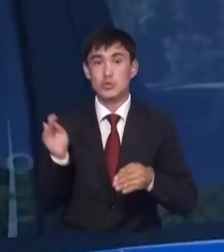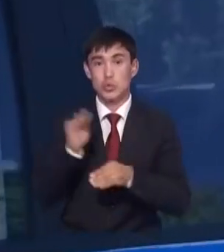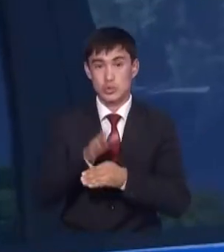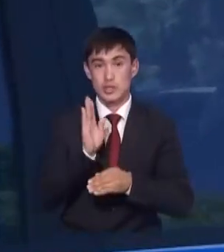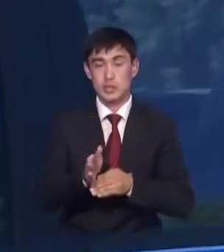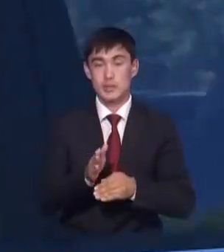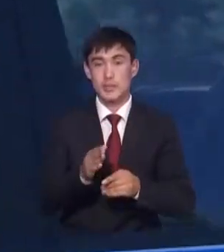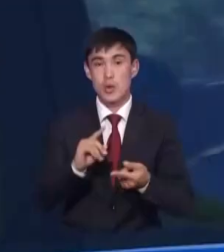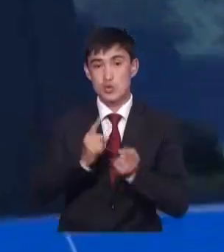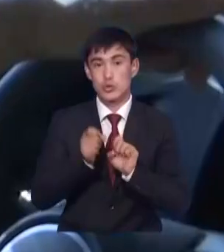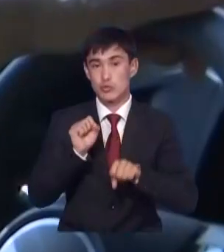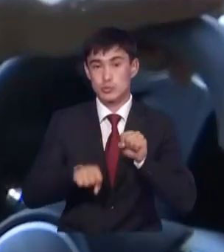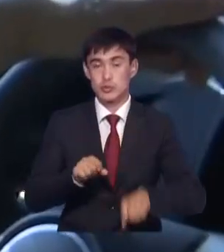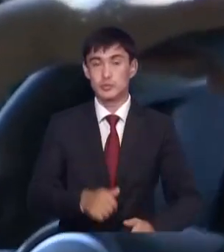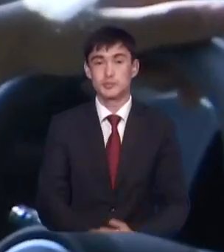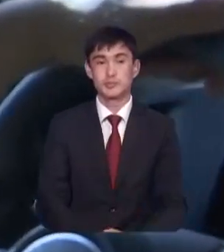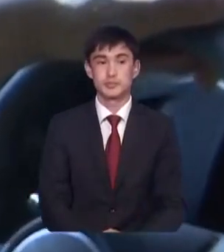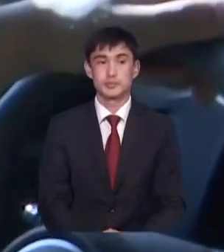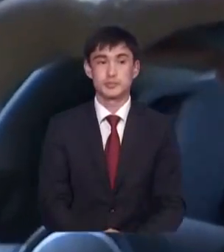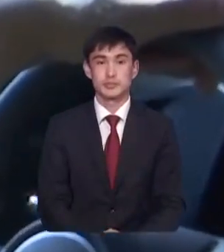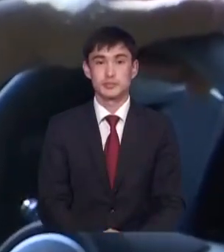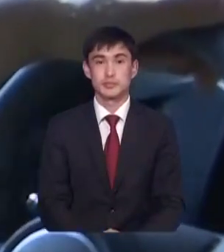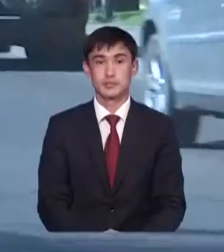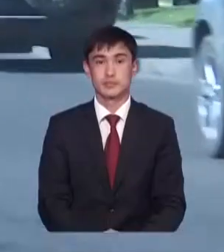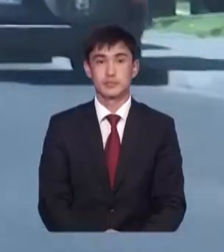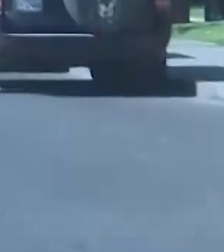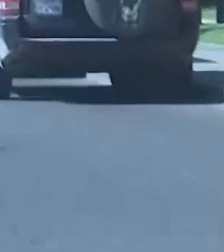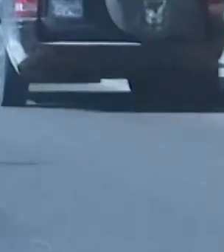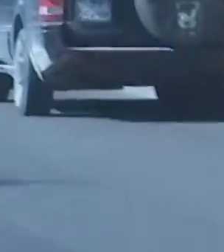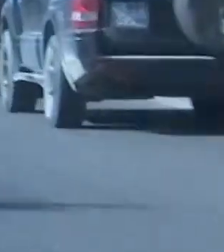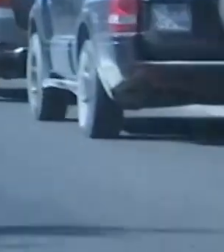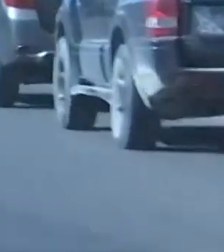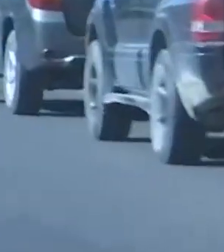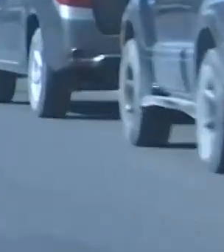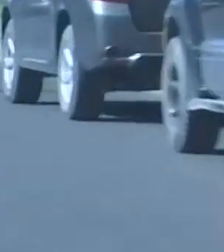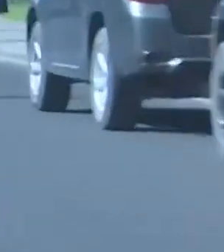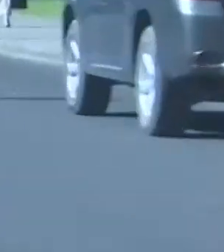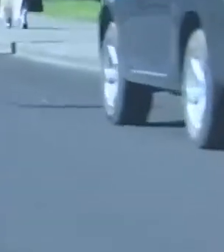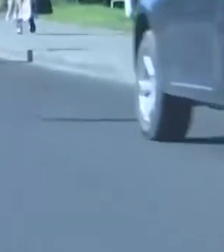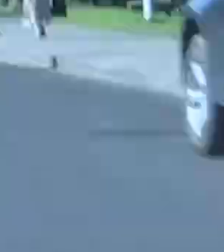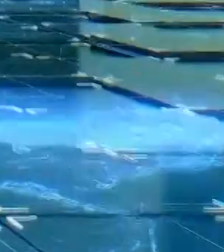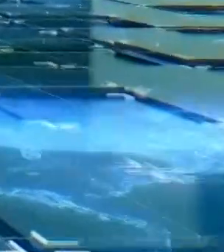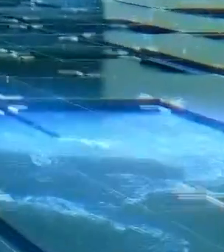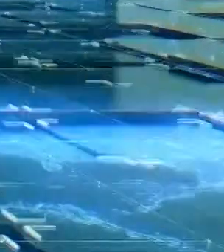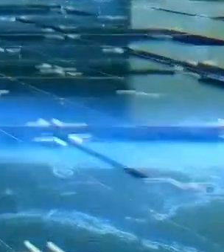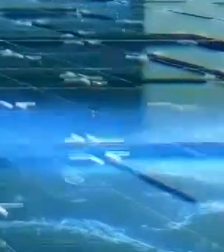жатыр. Өзгеруде мүмкін. Ғаламтор желісімен дайындаған Үрфелина Құттыбек, Жетісу телеарнасы.